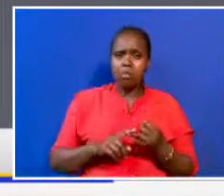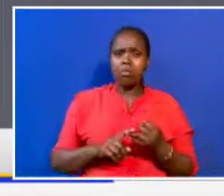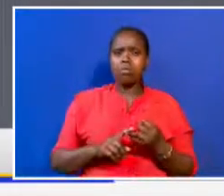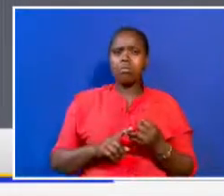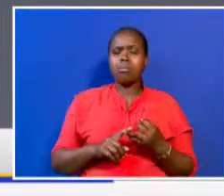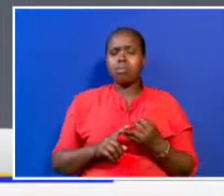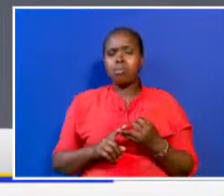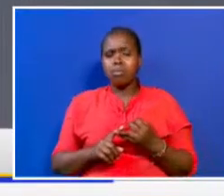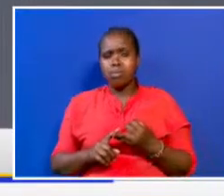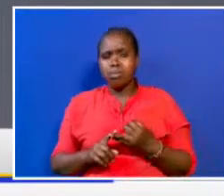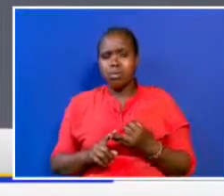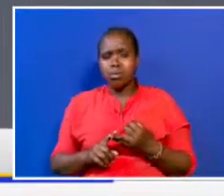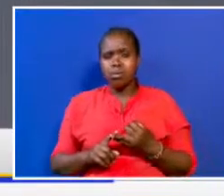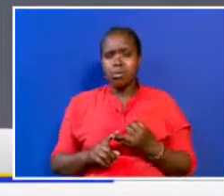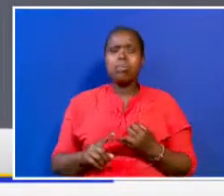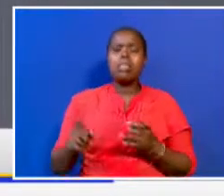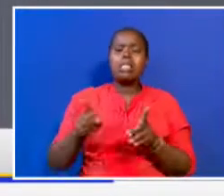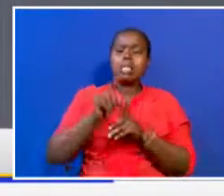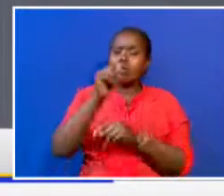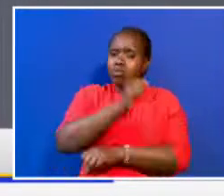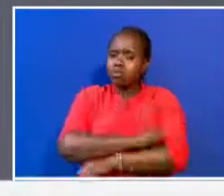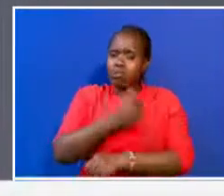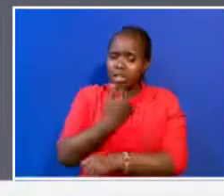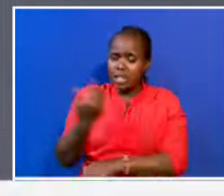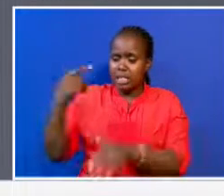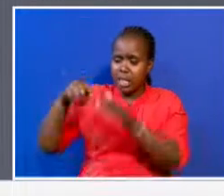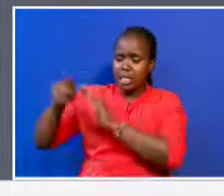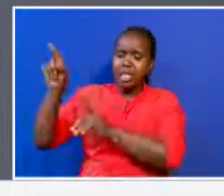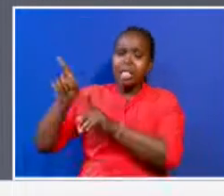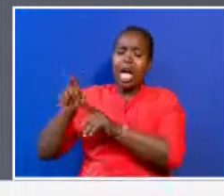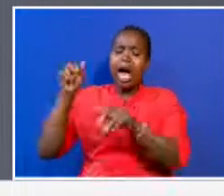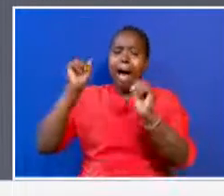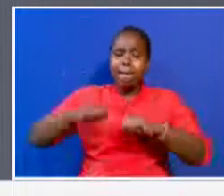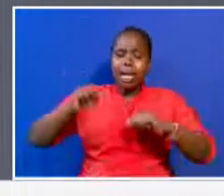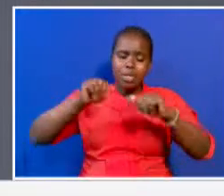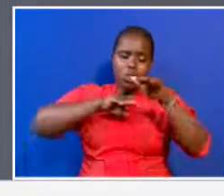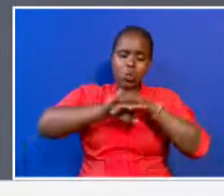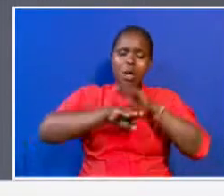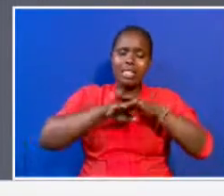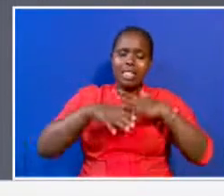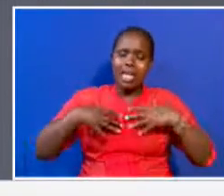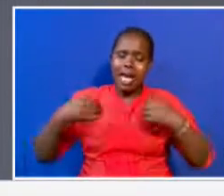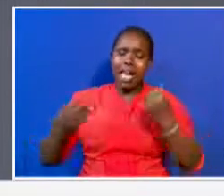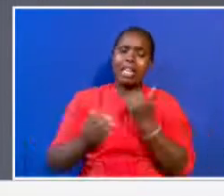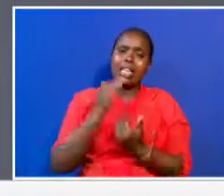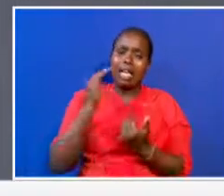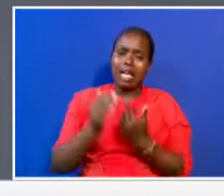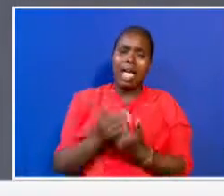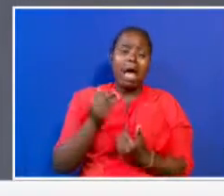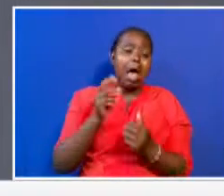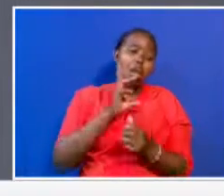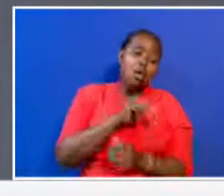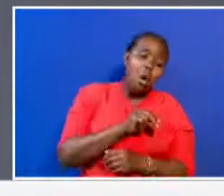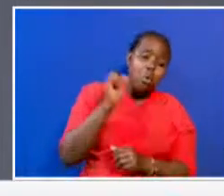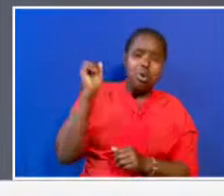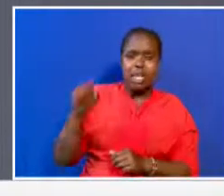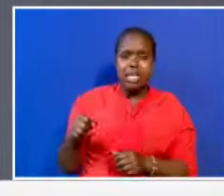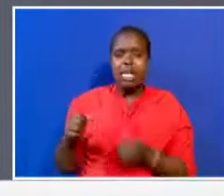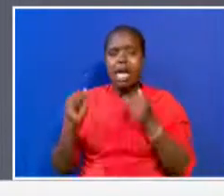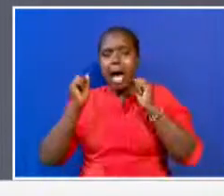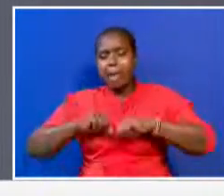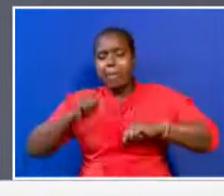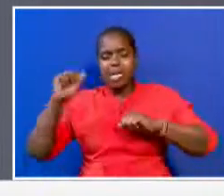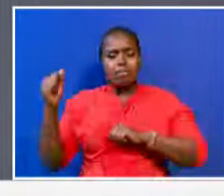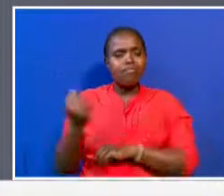we go to, the schools our children go to, our ability to access healthcare, quality healthcare or not, our ability to